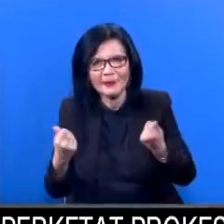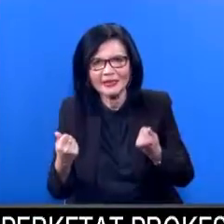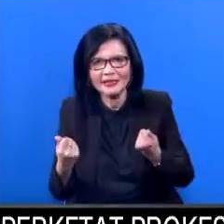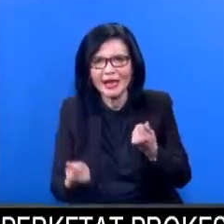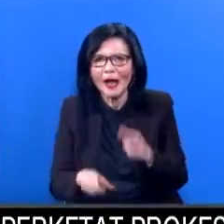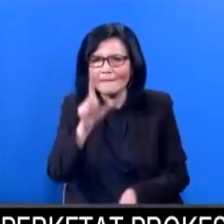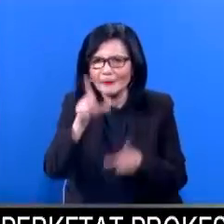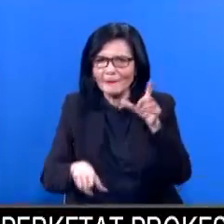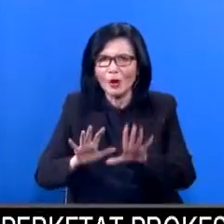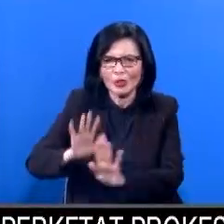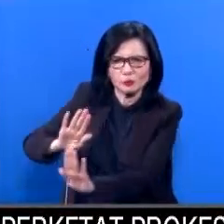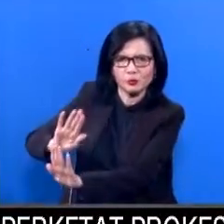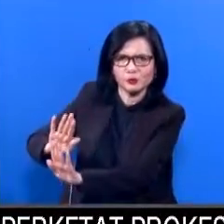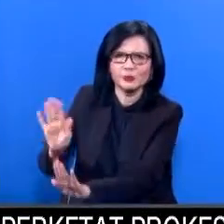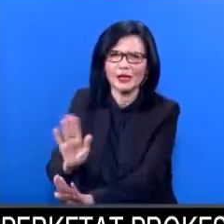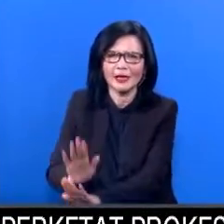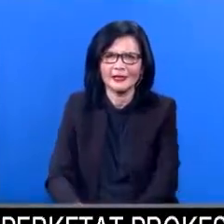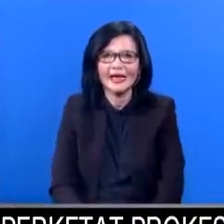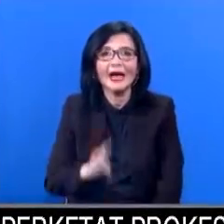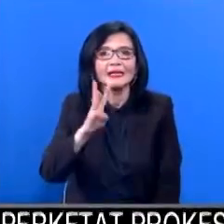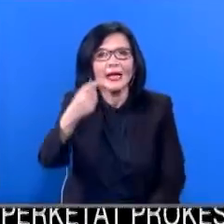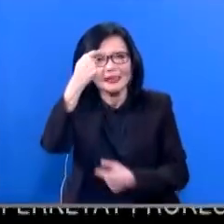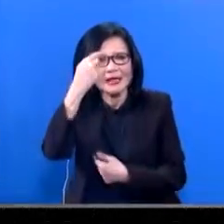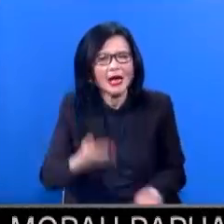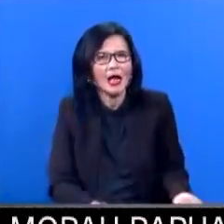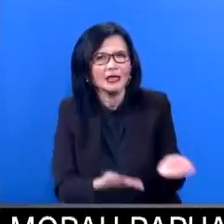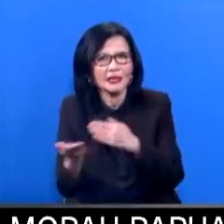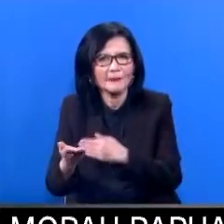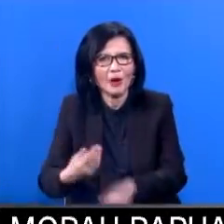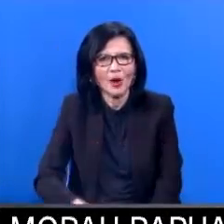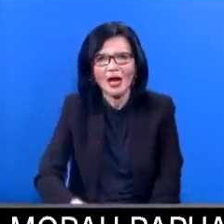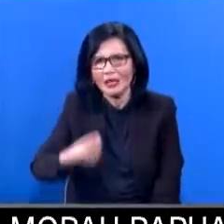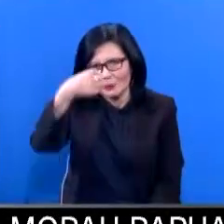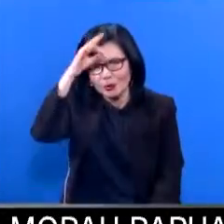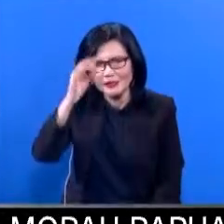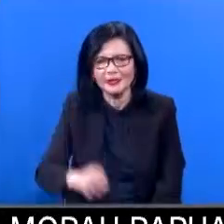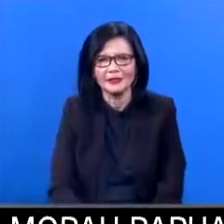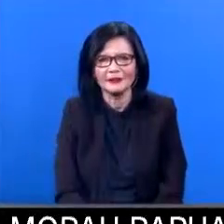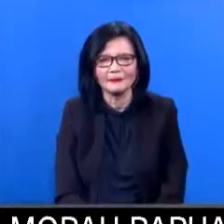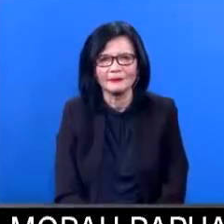galian menahan amuk warga. Ketiga tersangka kemudian dibawa ke Polsek Kelapa II.